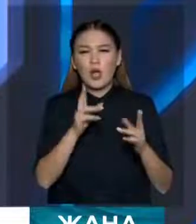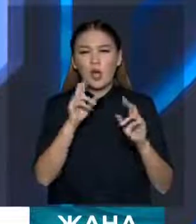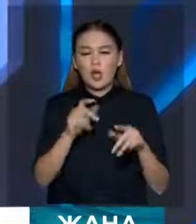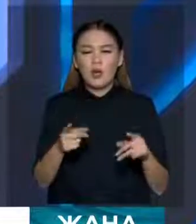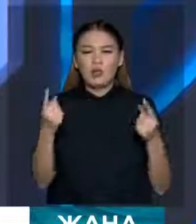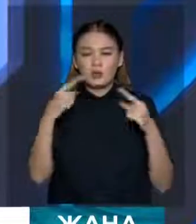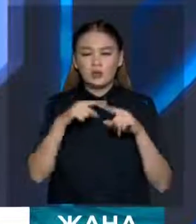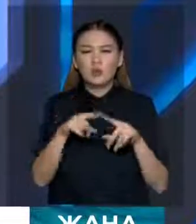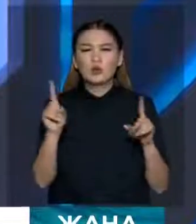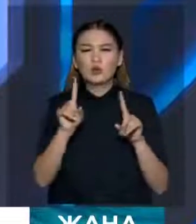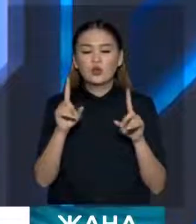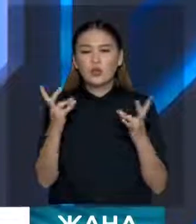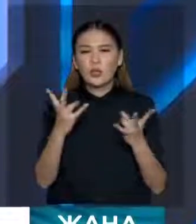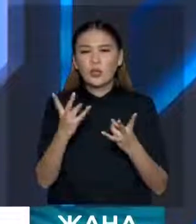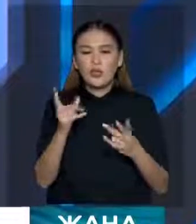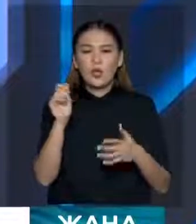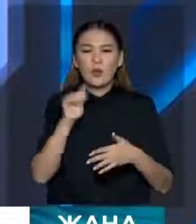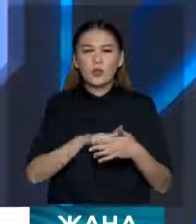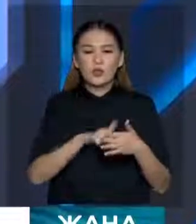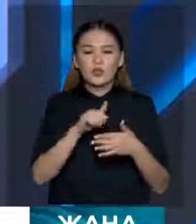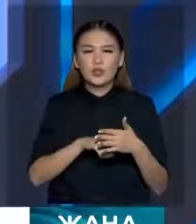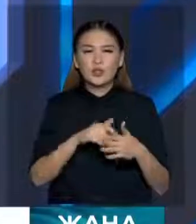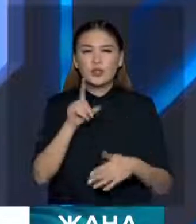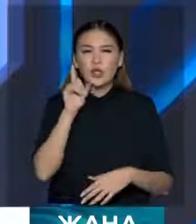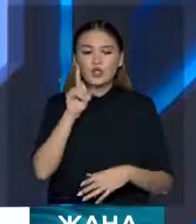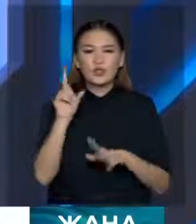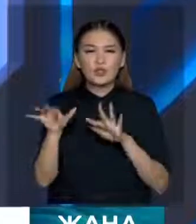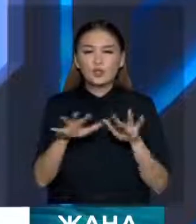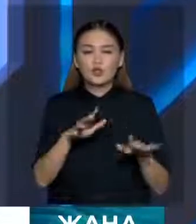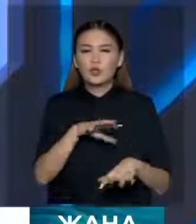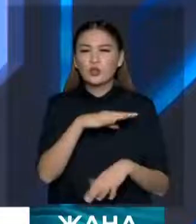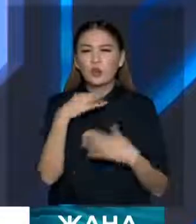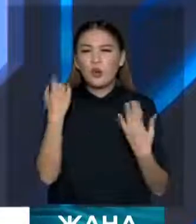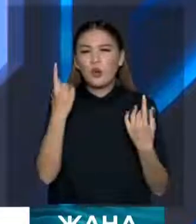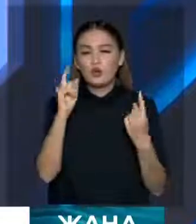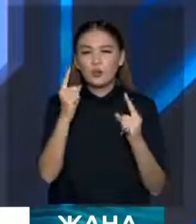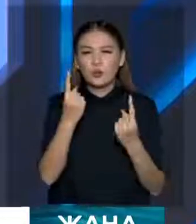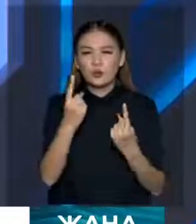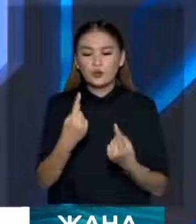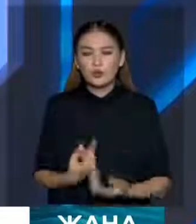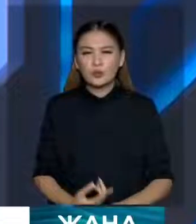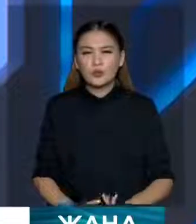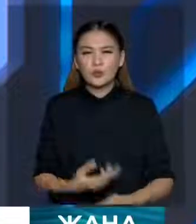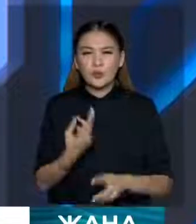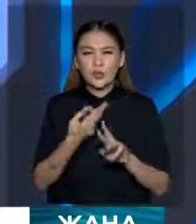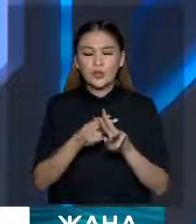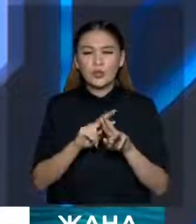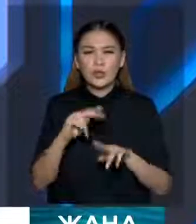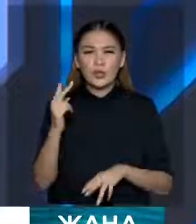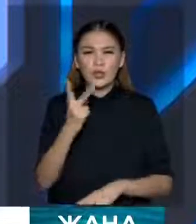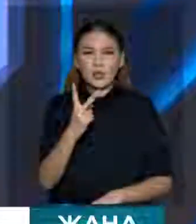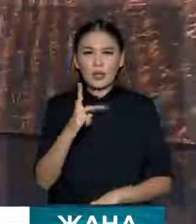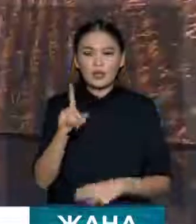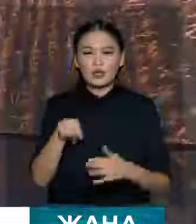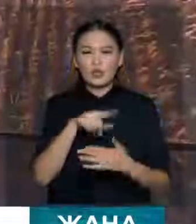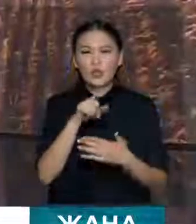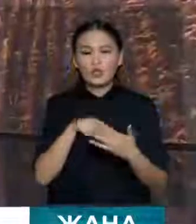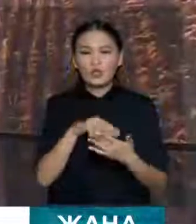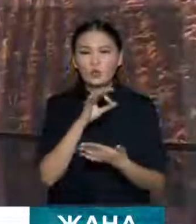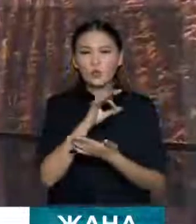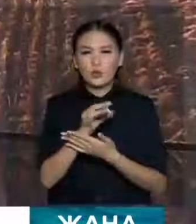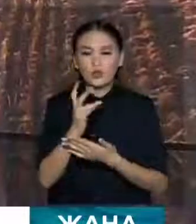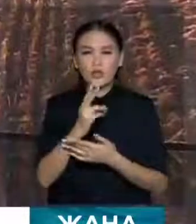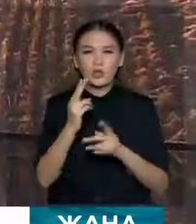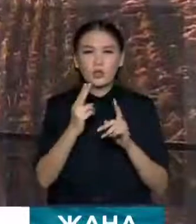үшін не істеуіміз керек, иә? Не себепті жастардың құлқы жоқ осы салаға? Енді бұл екі сұрақ жауапты екіге бөлу